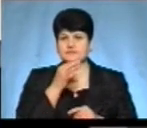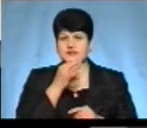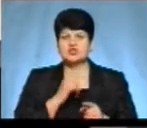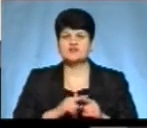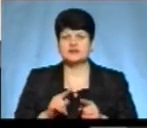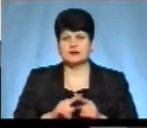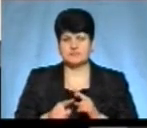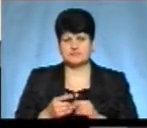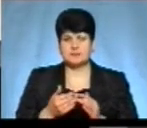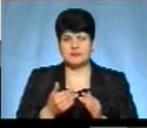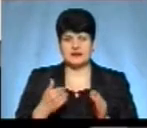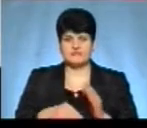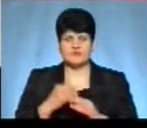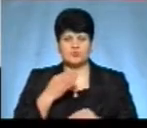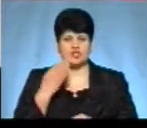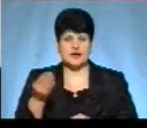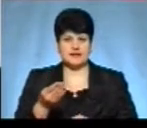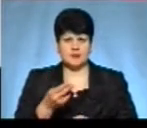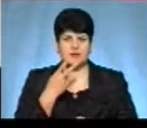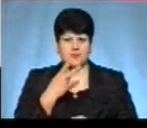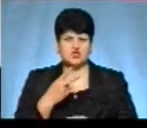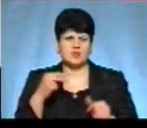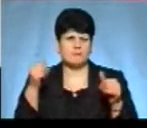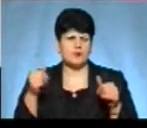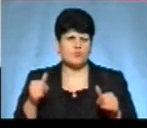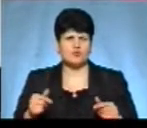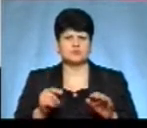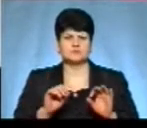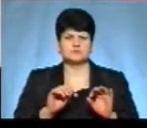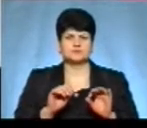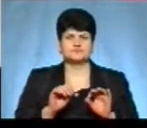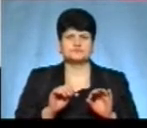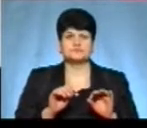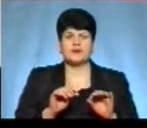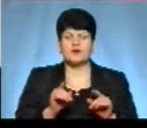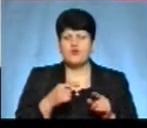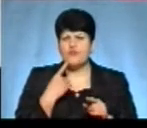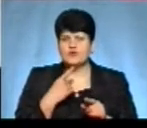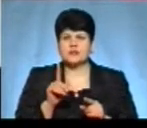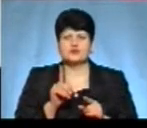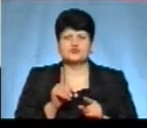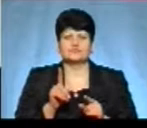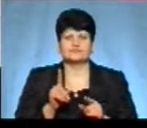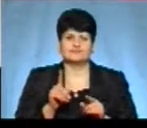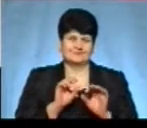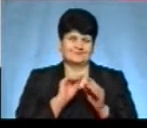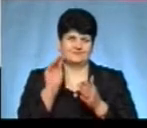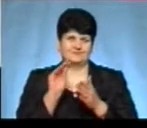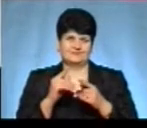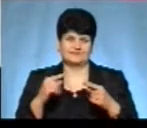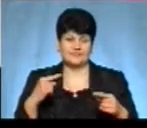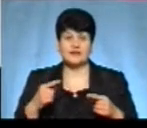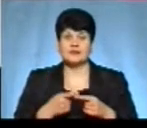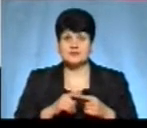Так, ми бачили на вулицях багато бікбордів, сітілайтів, які вже до нас говорили від того чи іншого кандидата. Так, тому, відповідно, на це